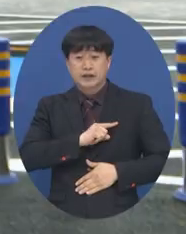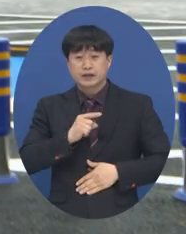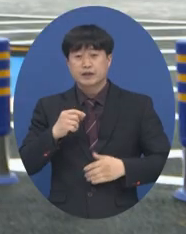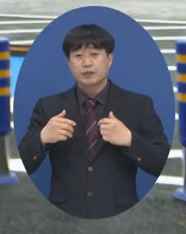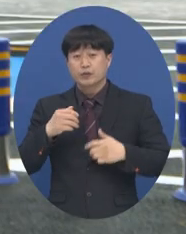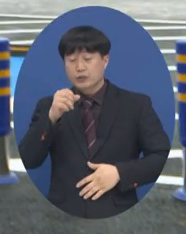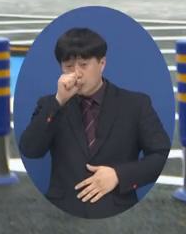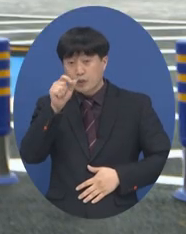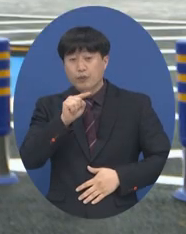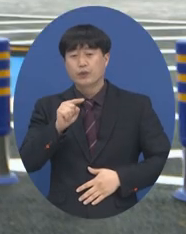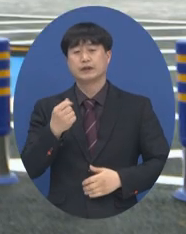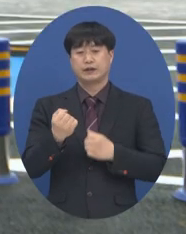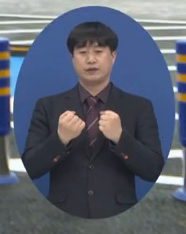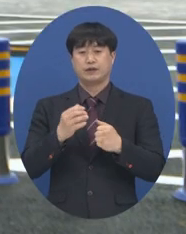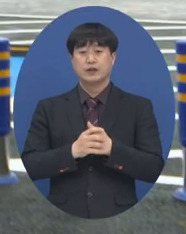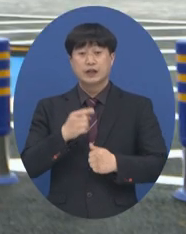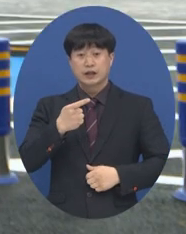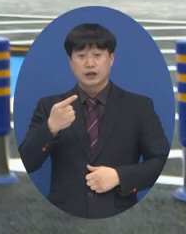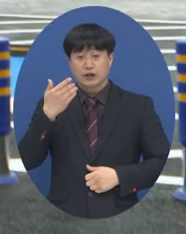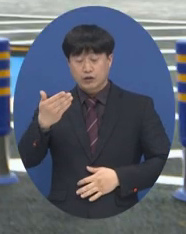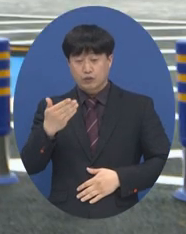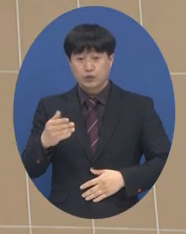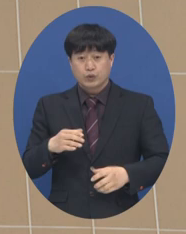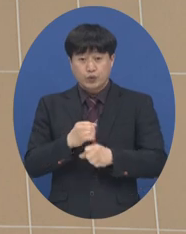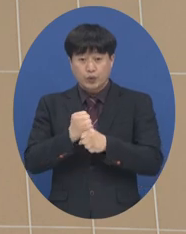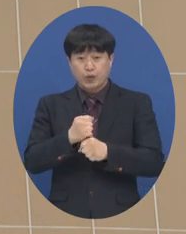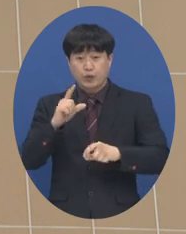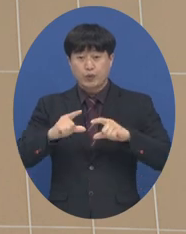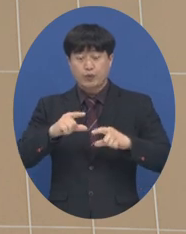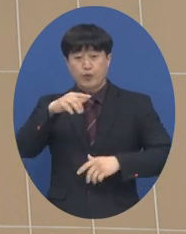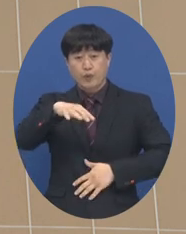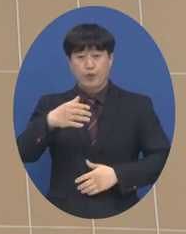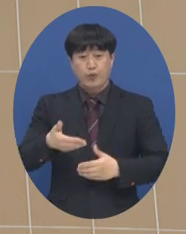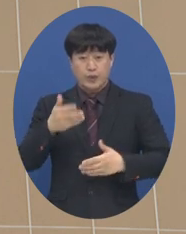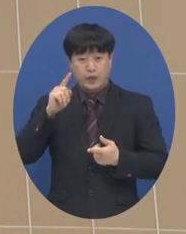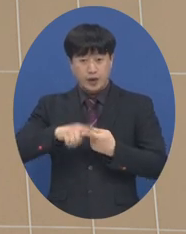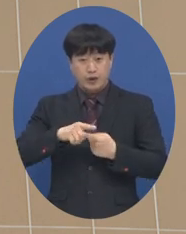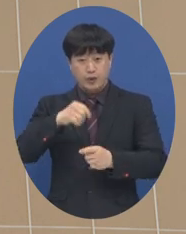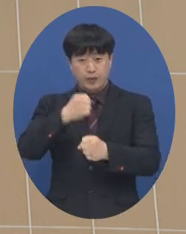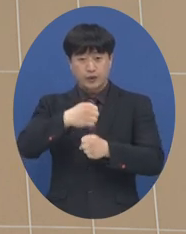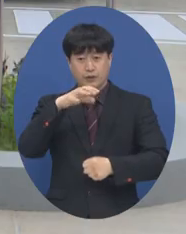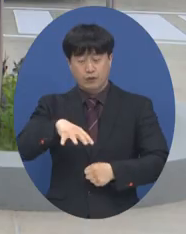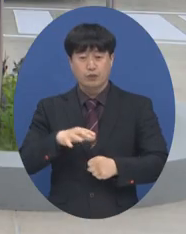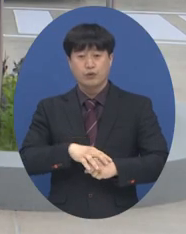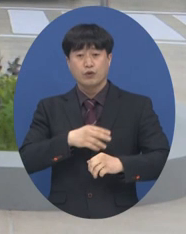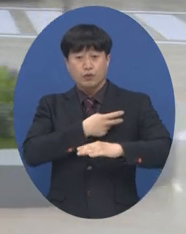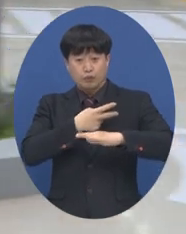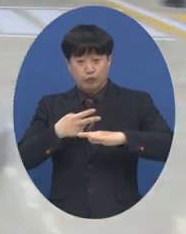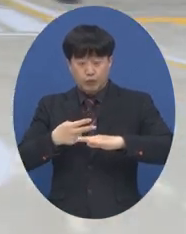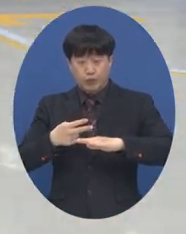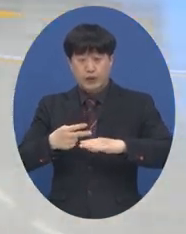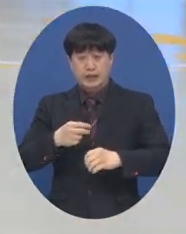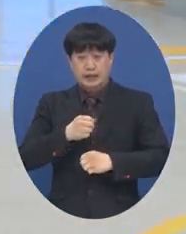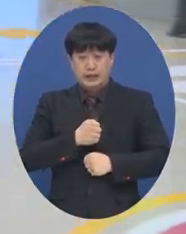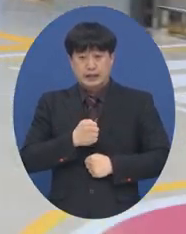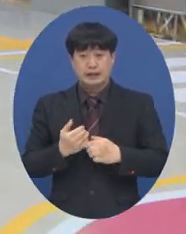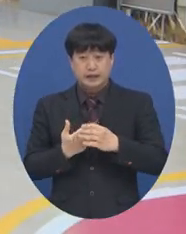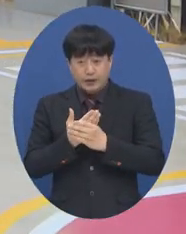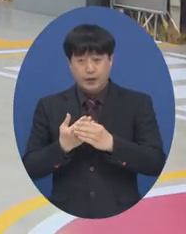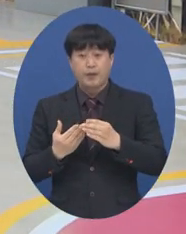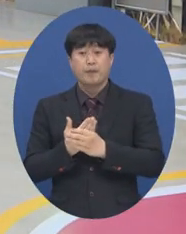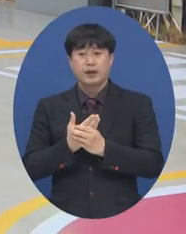자전거요. 이외에도 119 종합상황실을 그대로 재현한 곳도 있고, 여름철 물놀이 안전사고 시 대피요령을 알려주는